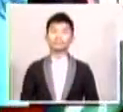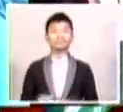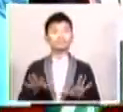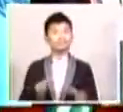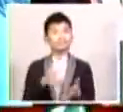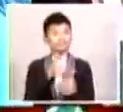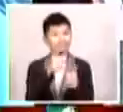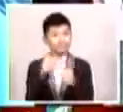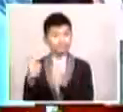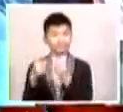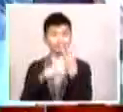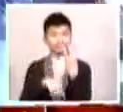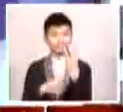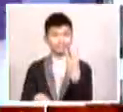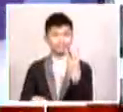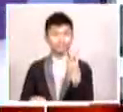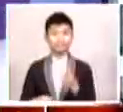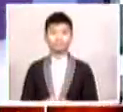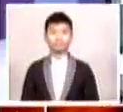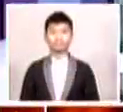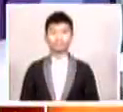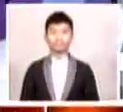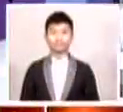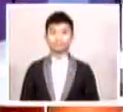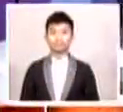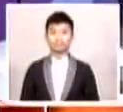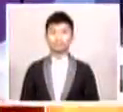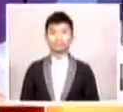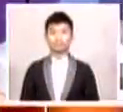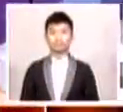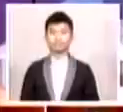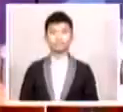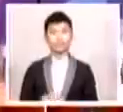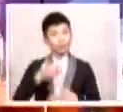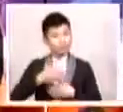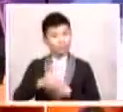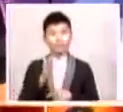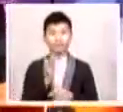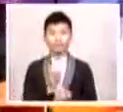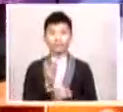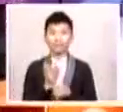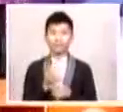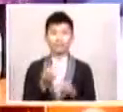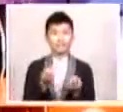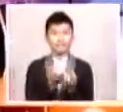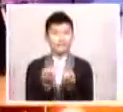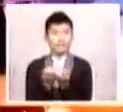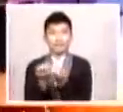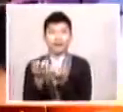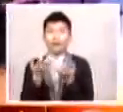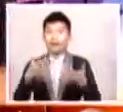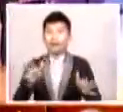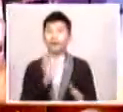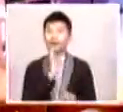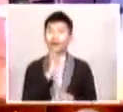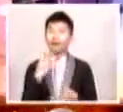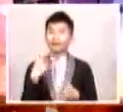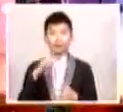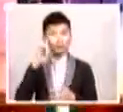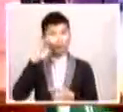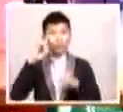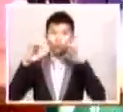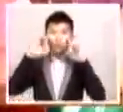谢谢三位总统参选人。尽管在过程当中蹦出了许许多多的火花，那么也激荡